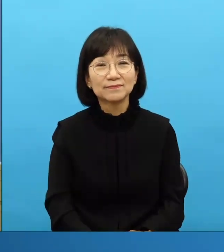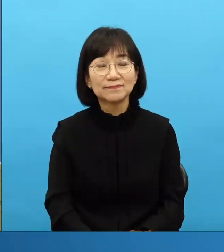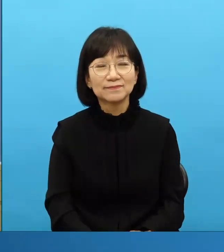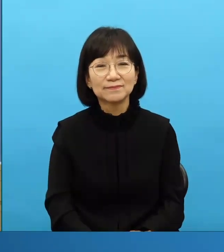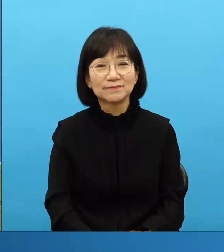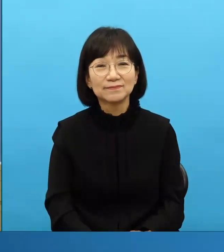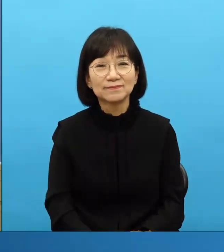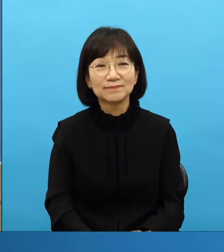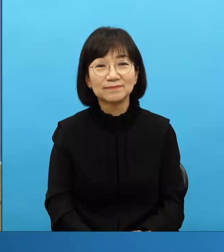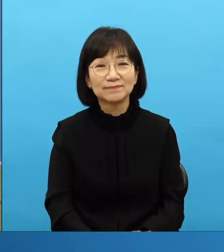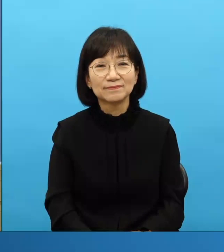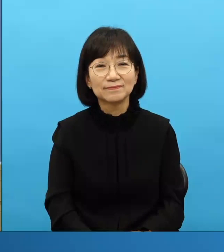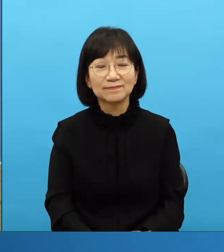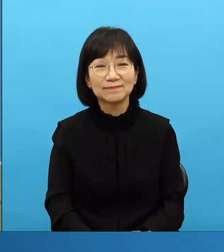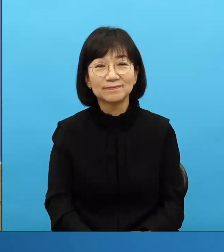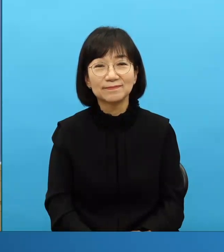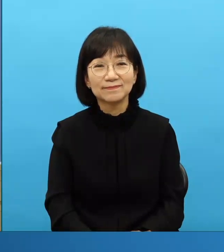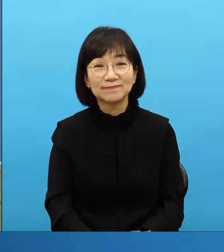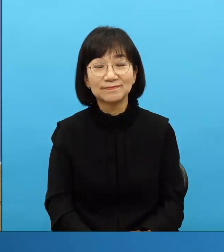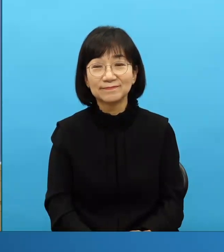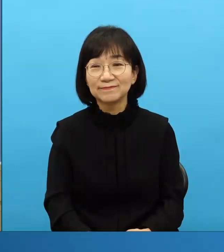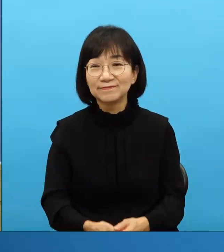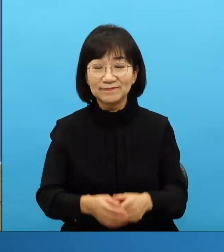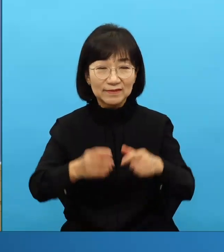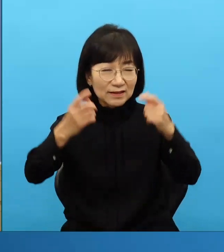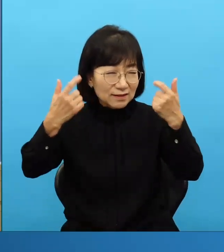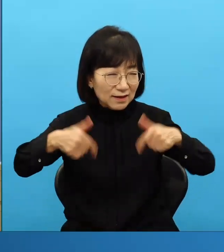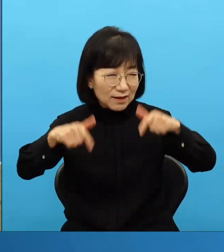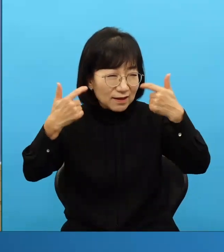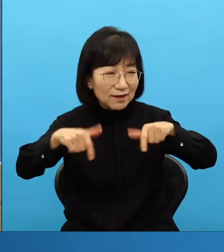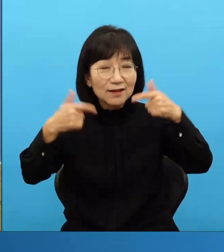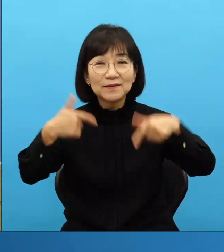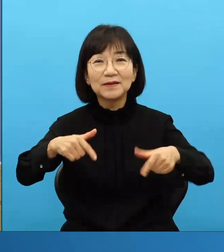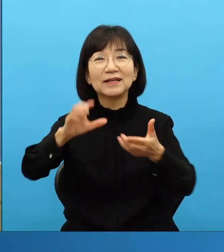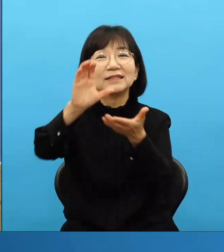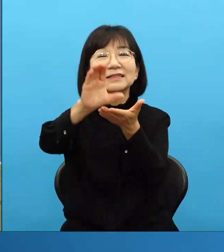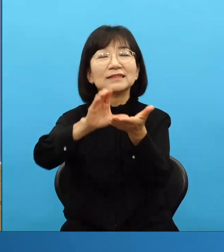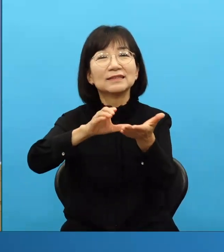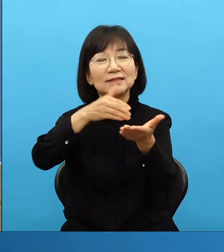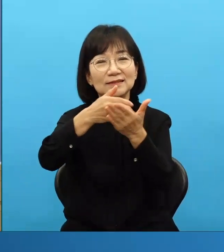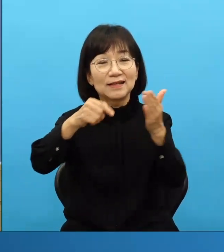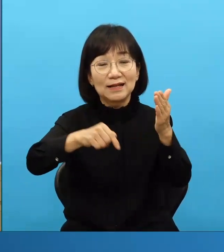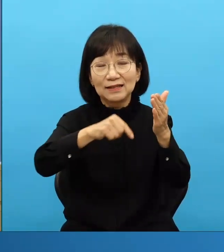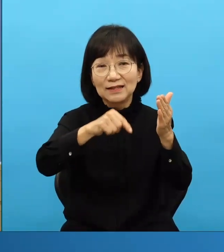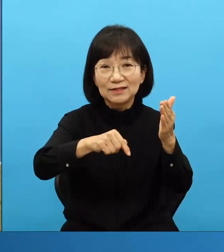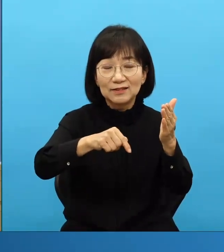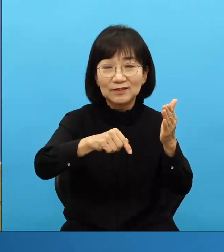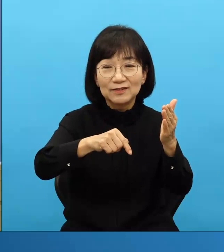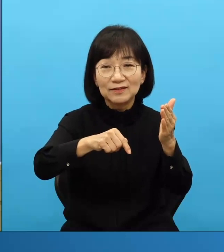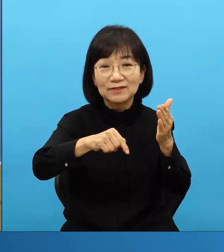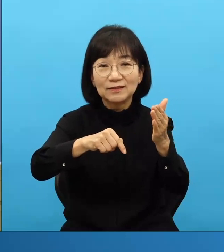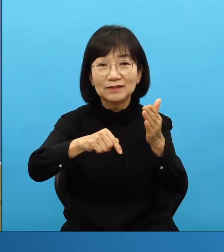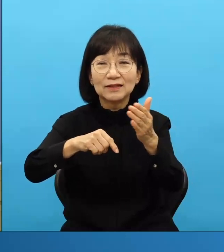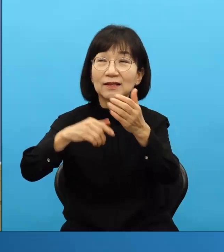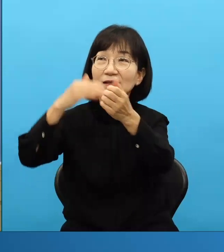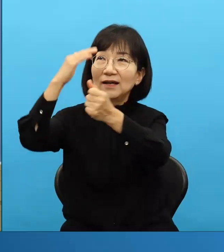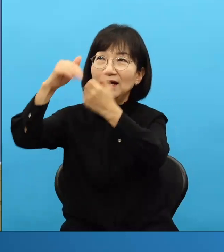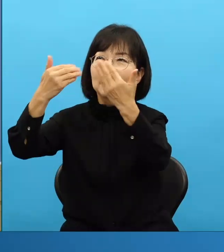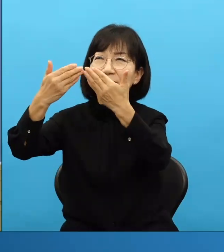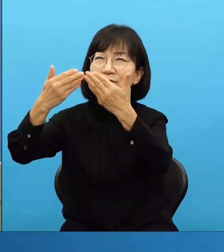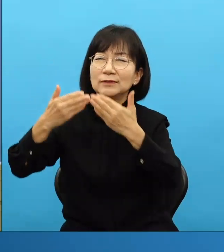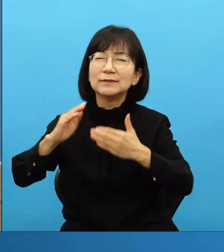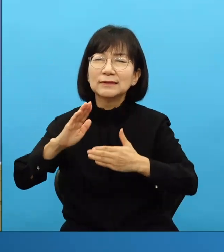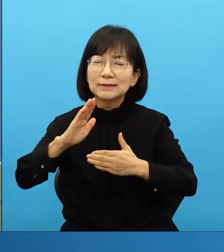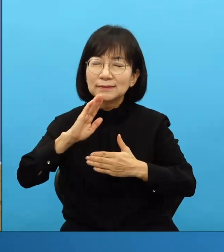be broken down in the name of Jesus. 그래서 날마다 그리스도 안에서 And so every day inside Christ, 하나님이 주시는 with the things that 그 God gives, 참된